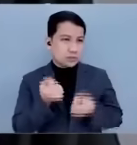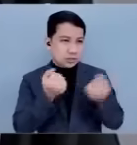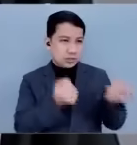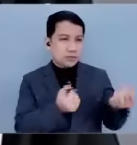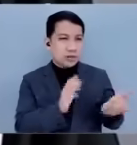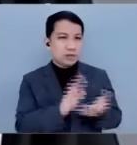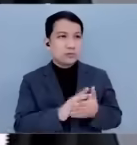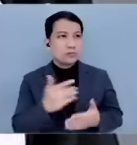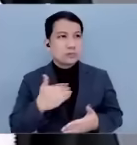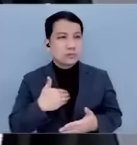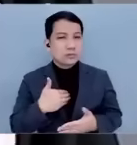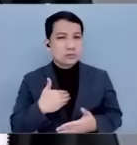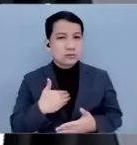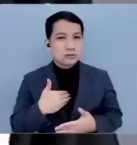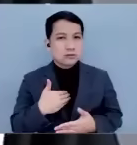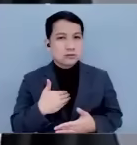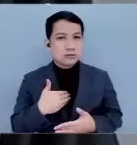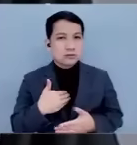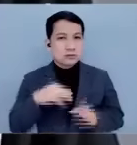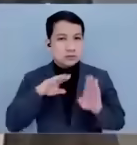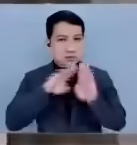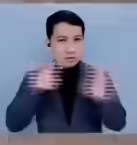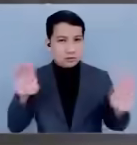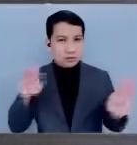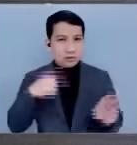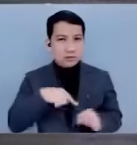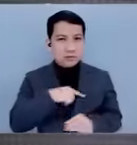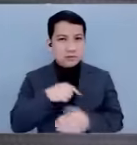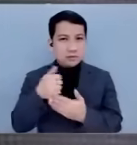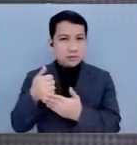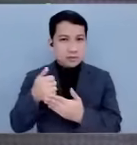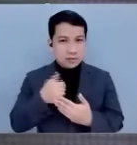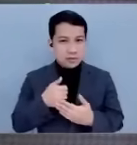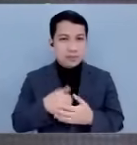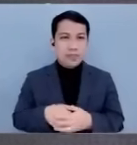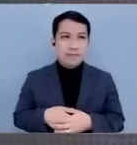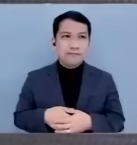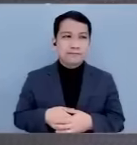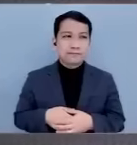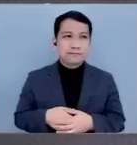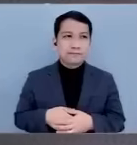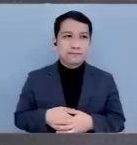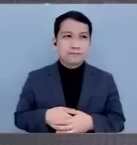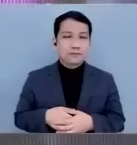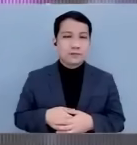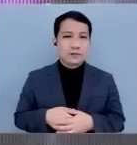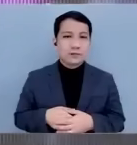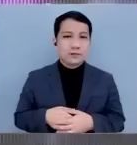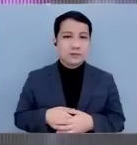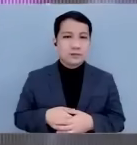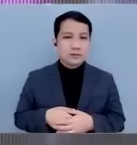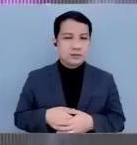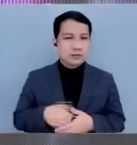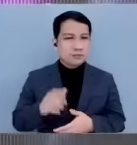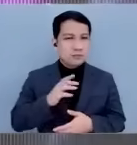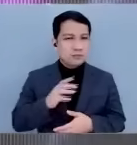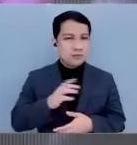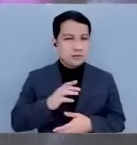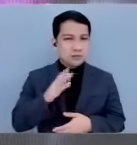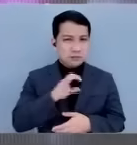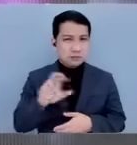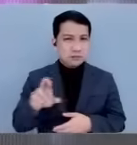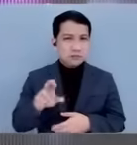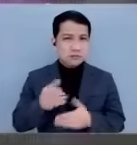So, open naman po sila talaga to help. At bukod sa pag-perform, mukhang carry na rin daw ni Justin ay pagpatuloy